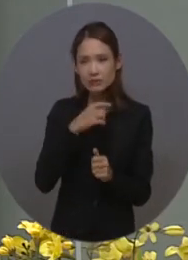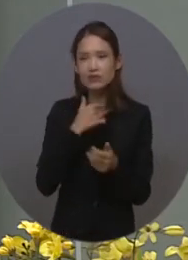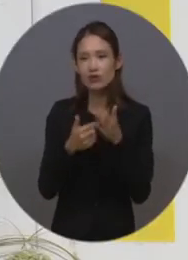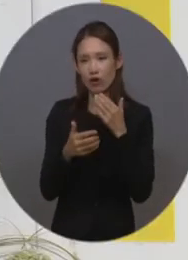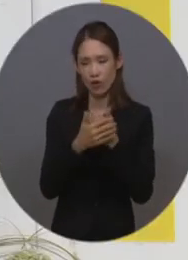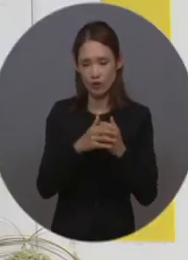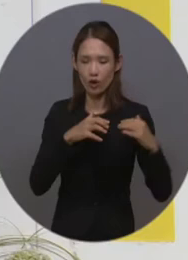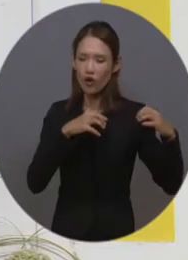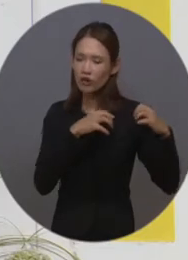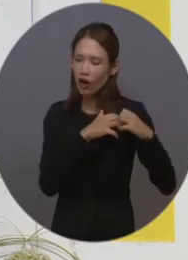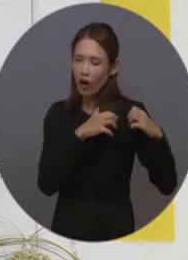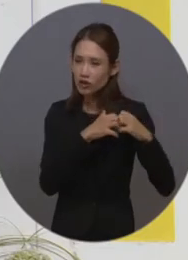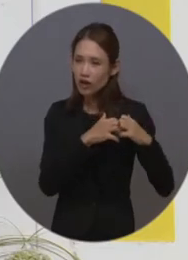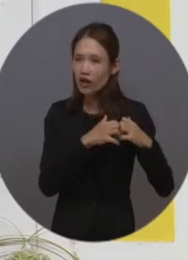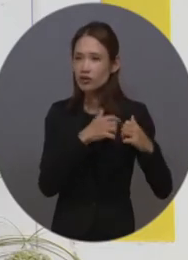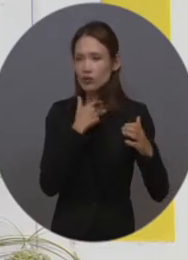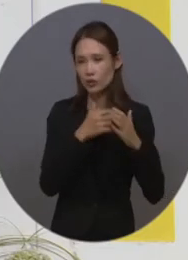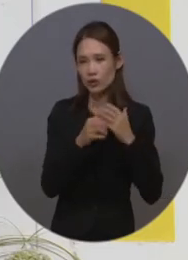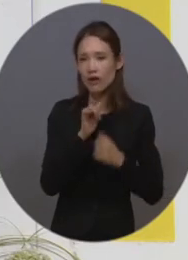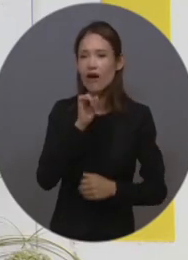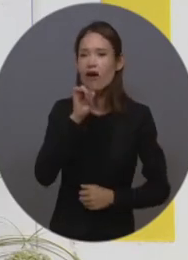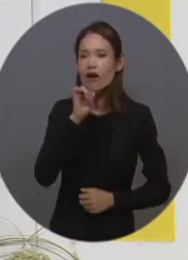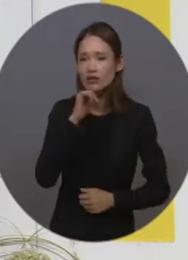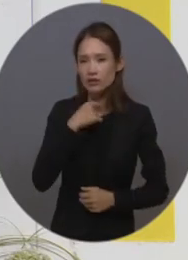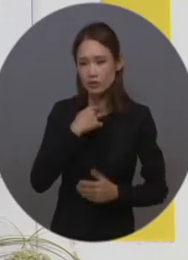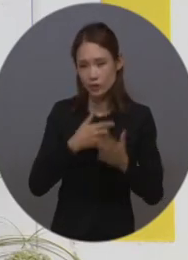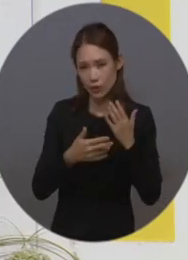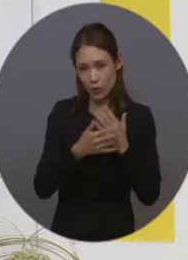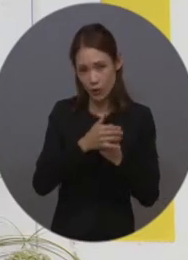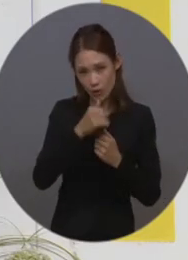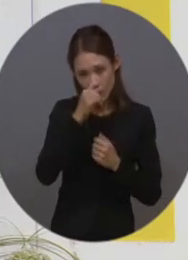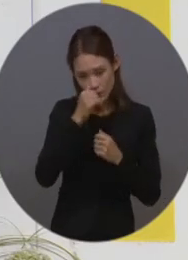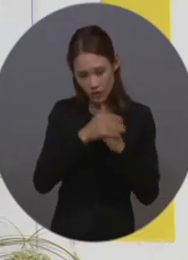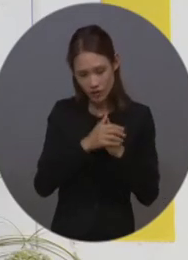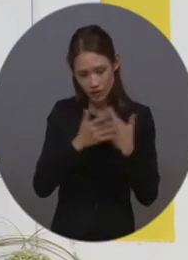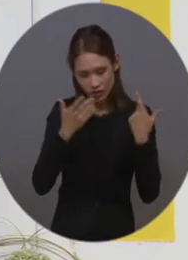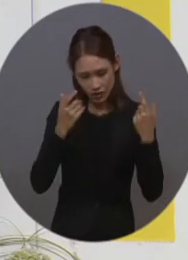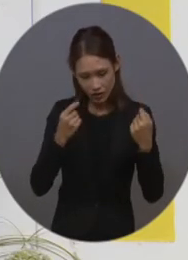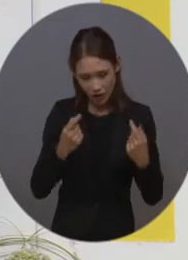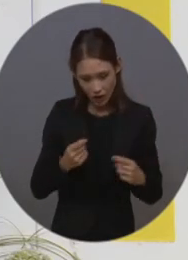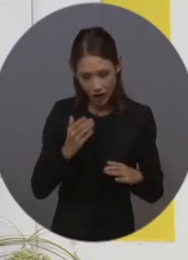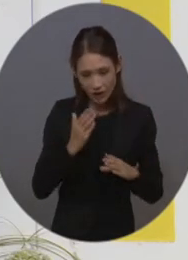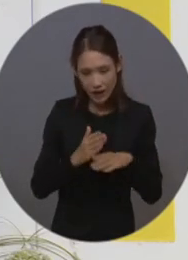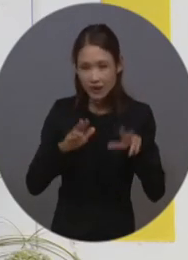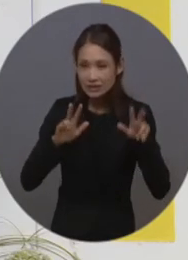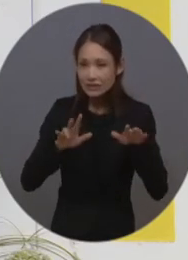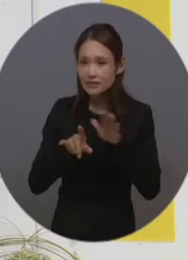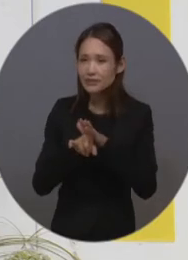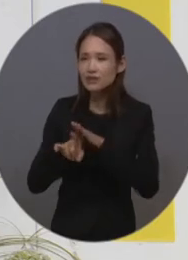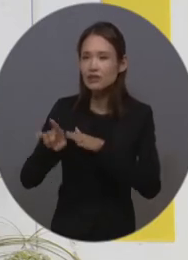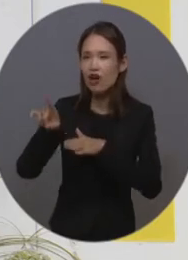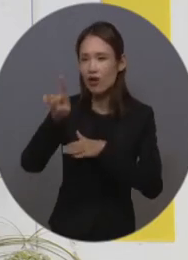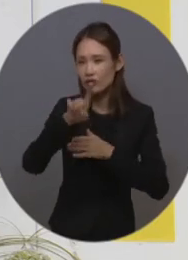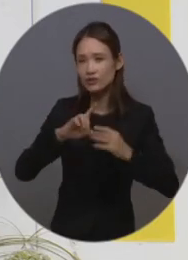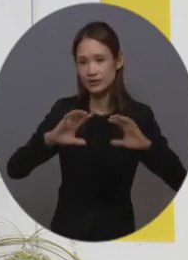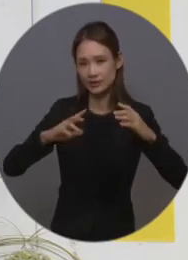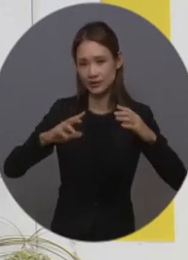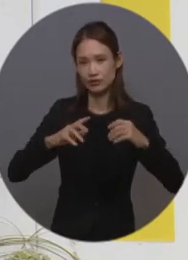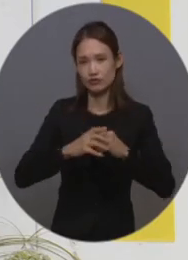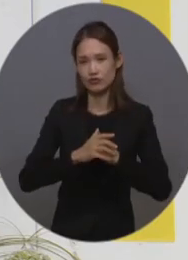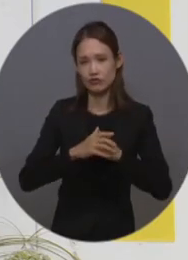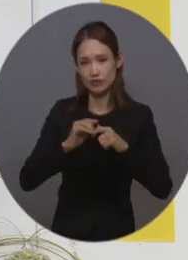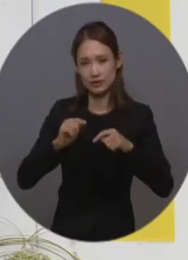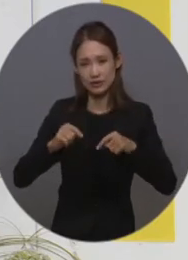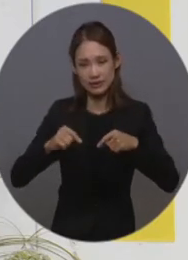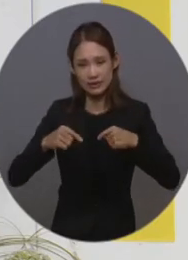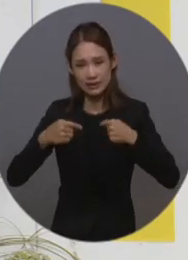전쟁도 겪고 네. 또 가난도 겪고 네. 이러는 나라가 지금 이제 선진국의 문턱에서 선진국의 입장을